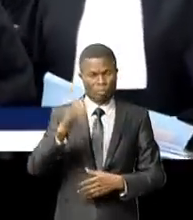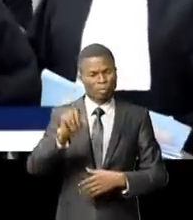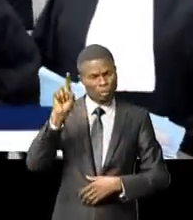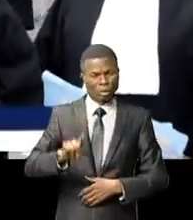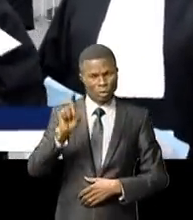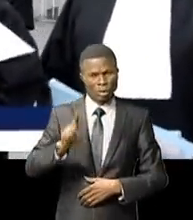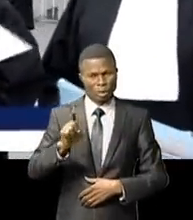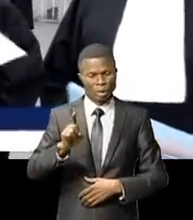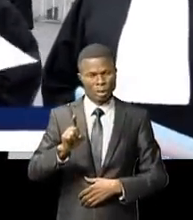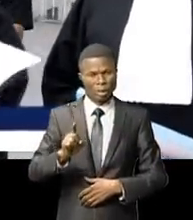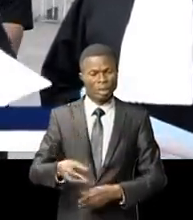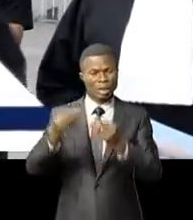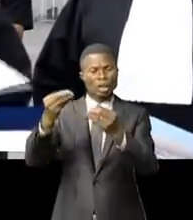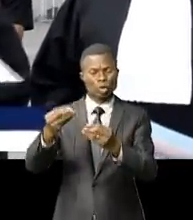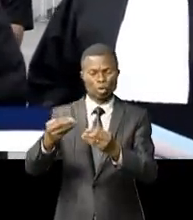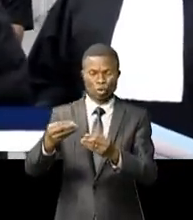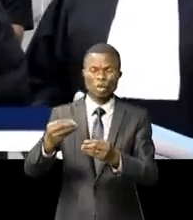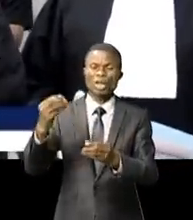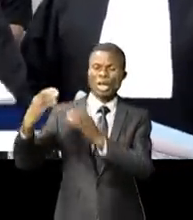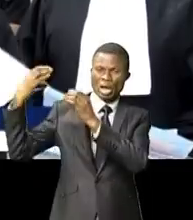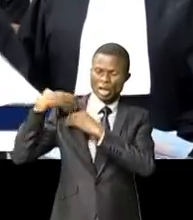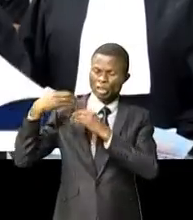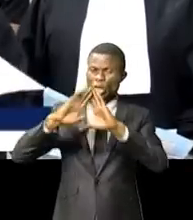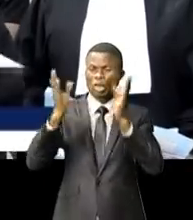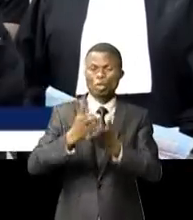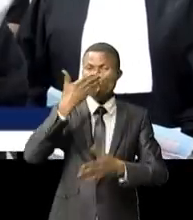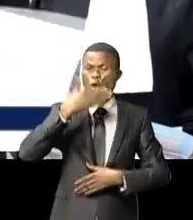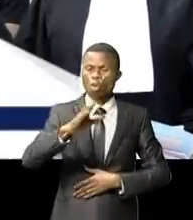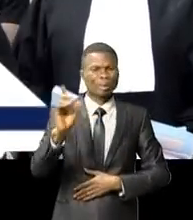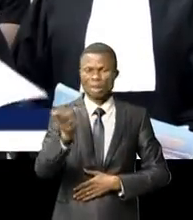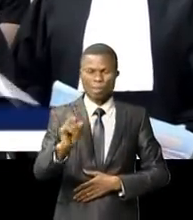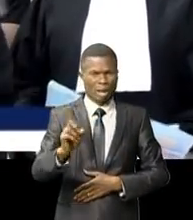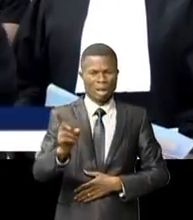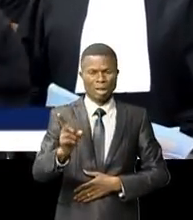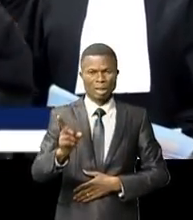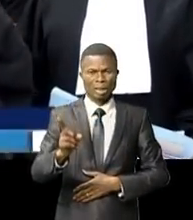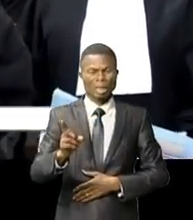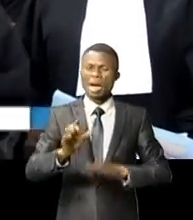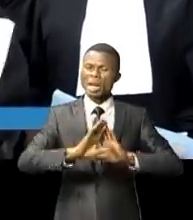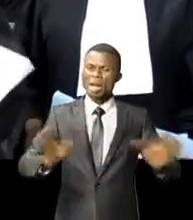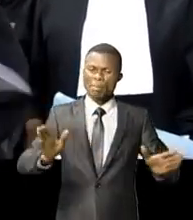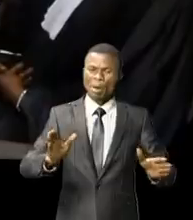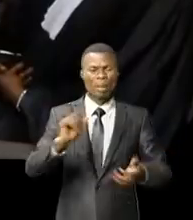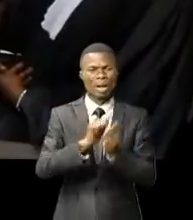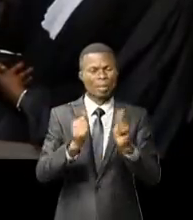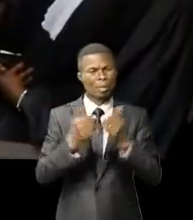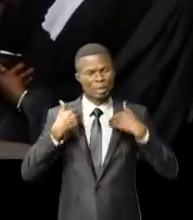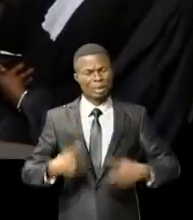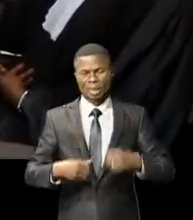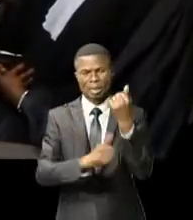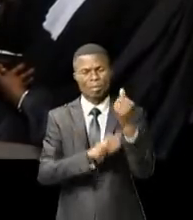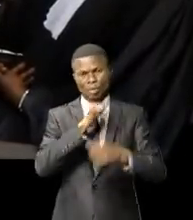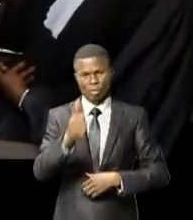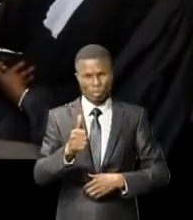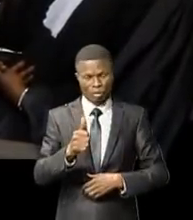pas confier ces tâches-là à n'importe quelle formation médicale. qui ne maîtrisent pas les domaines ou les secteurs. À